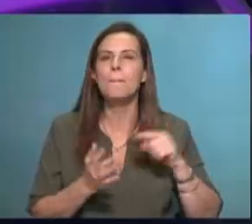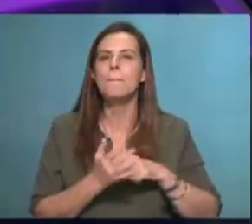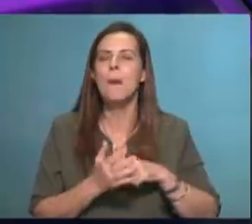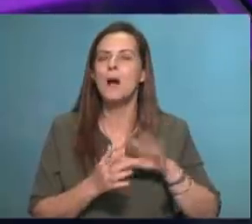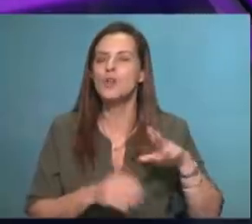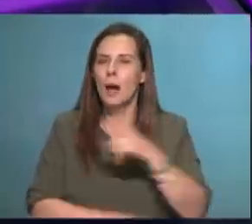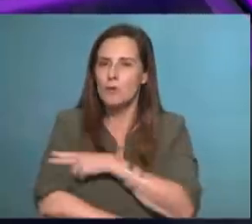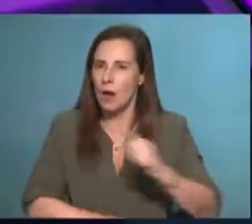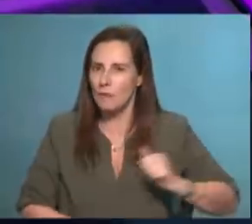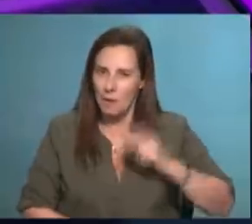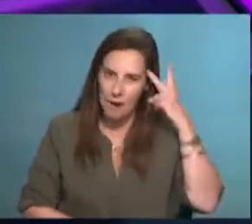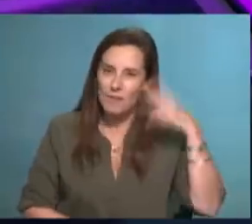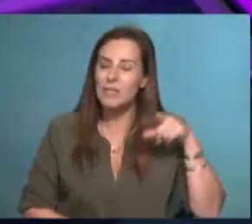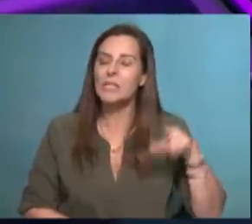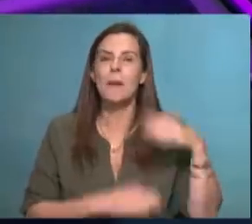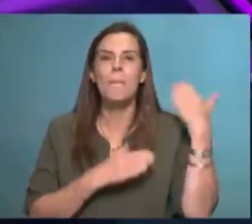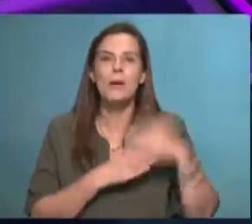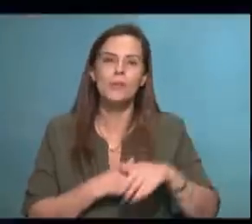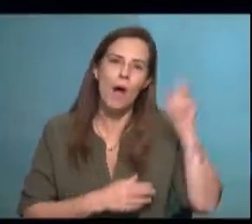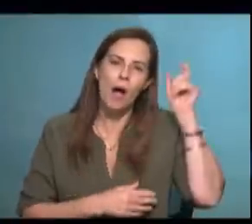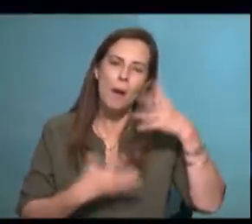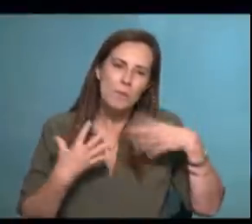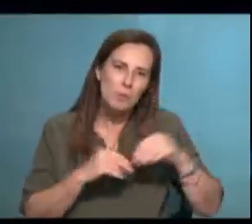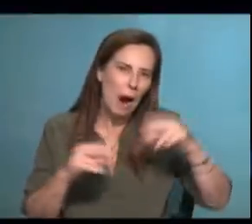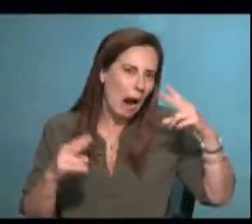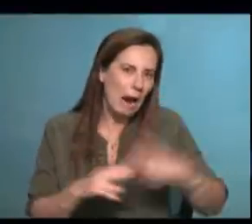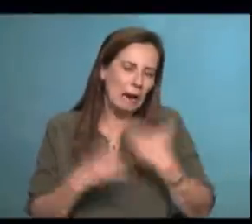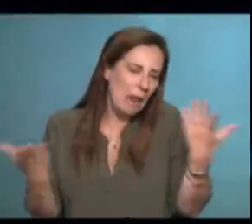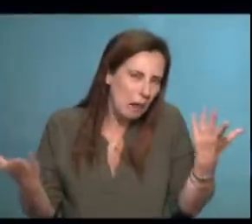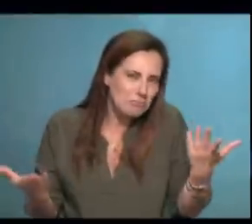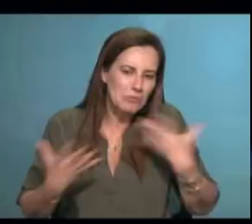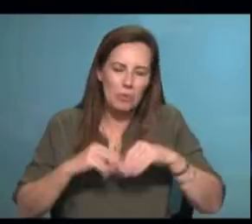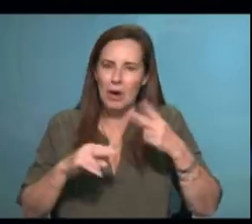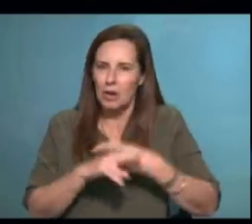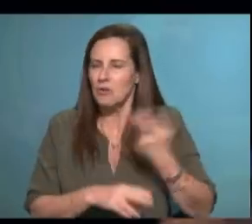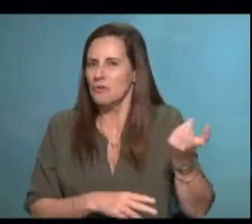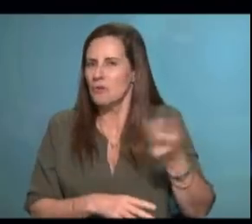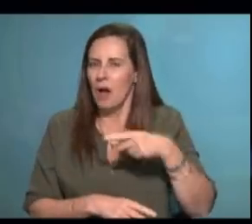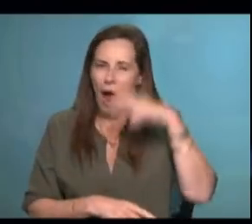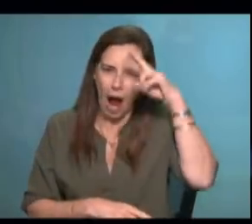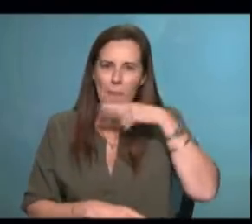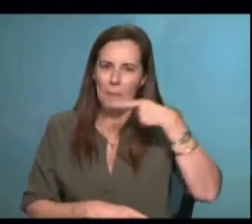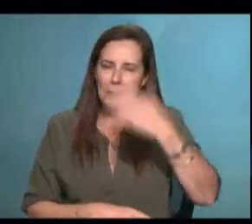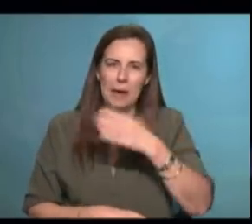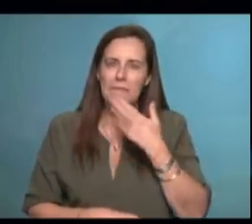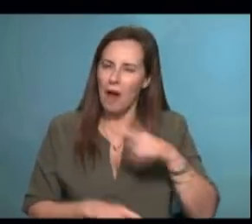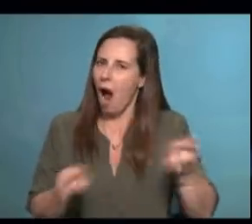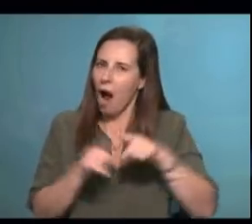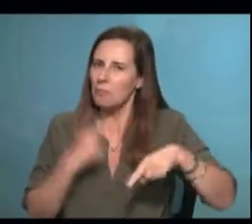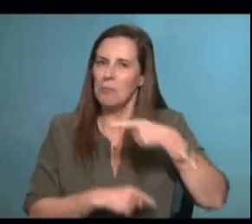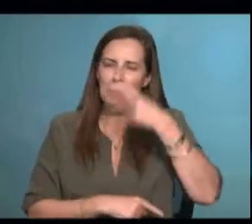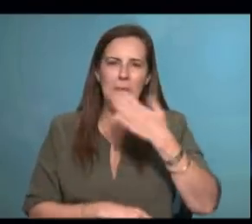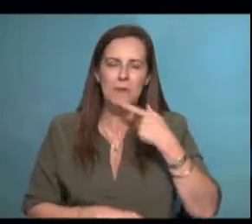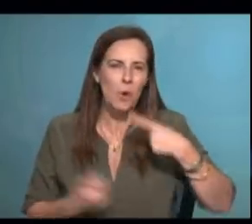הביטחון, מדובר בסוף במשפחה סטנדרטית, נורמטיבית. שמעת את האבא מדבר עברית, האחים מדברים עברית, הם כולם